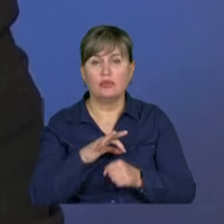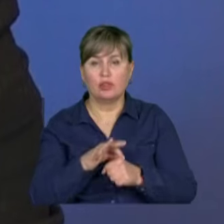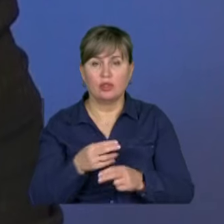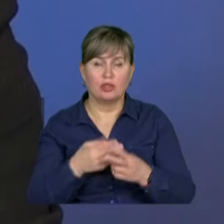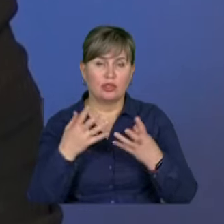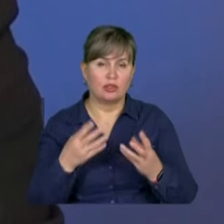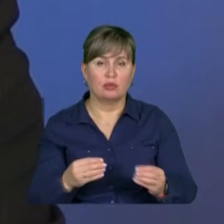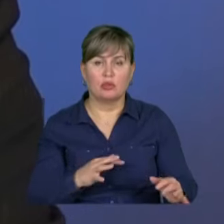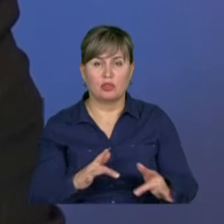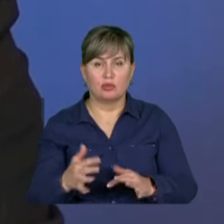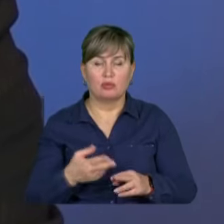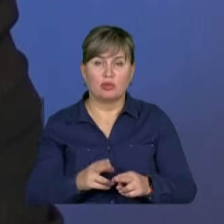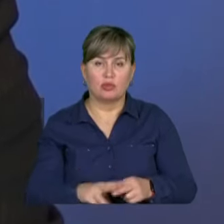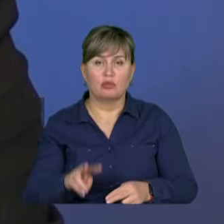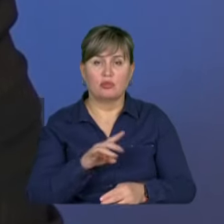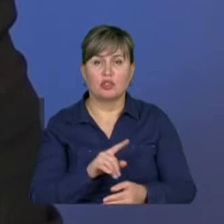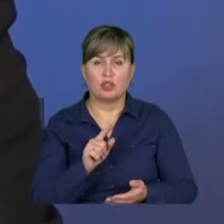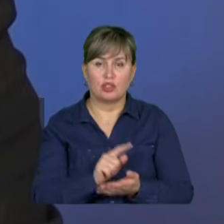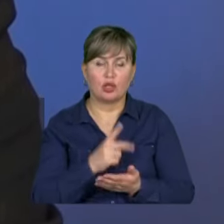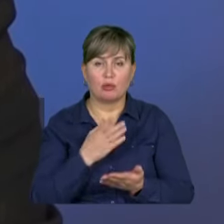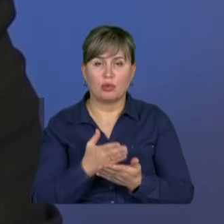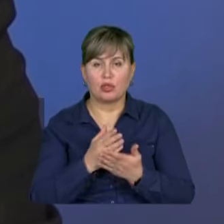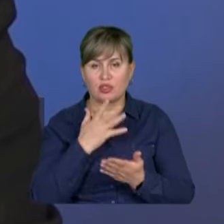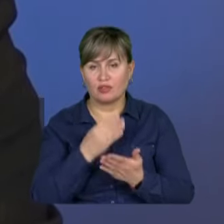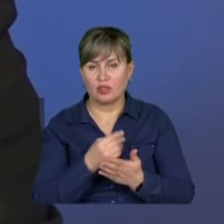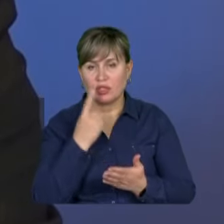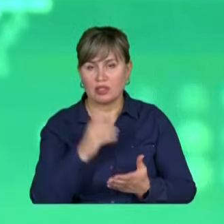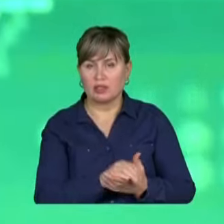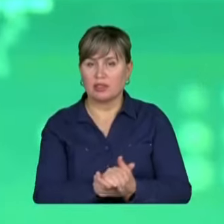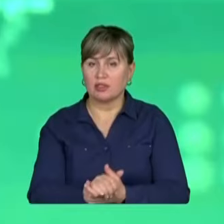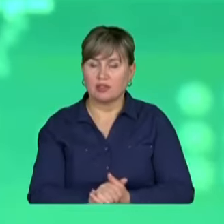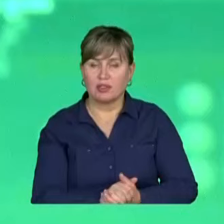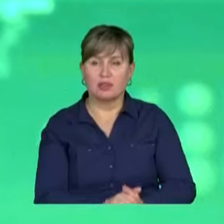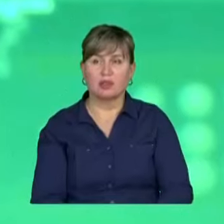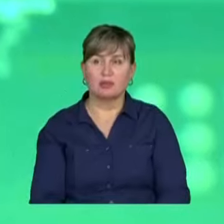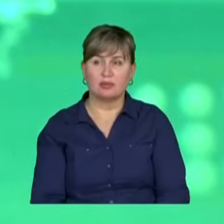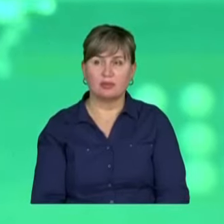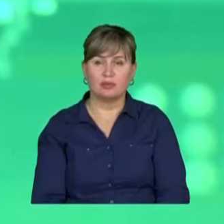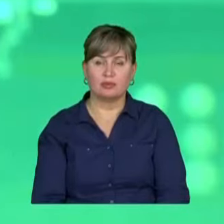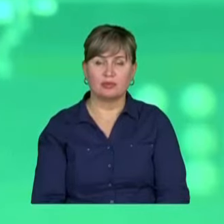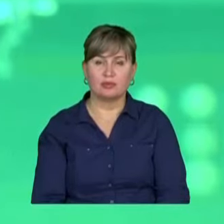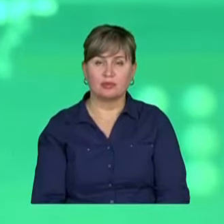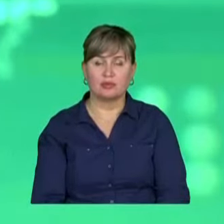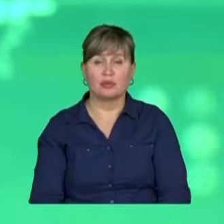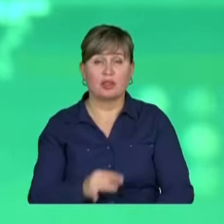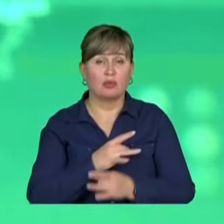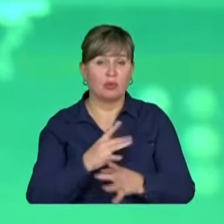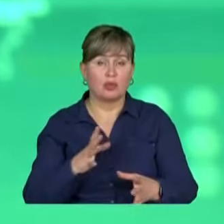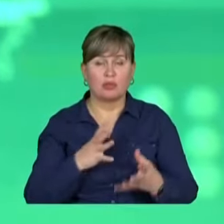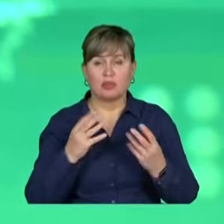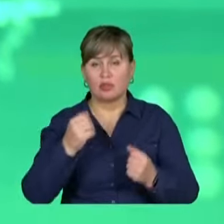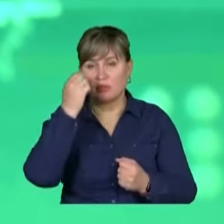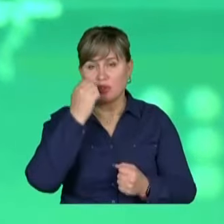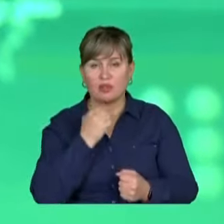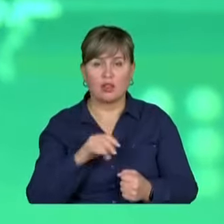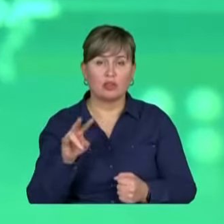день мероприятия, потому что мы должны показать свое единство. С размахом отпраздновали День благодарности